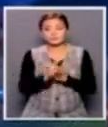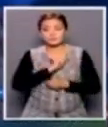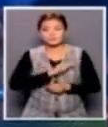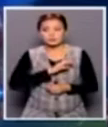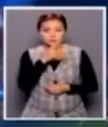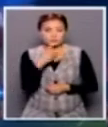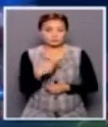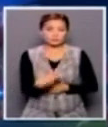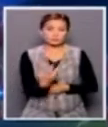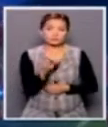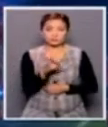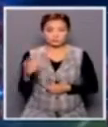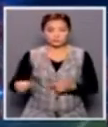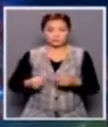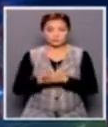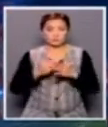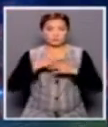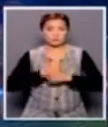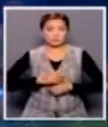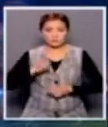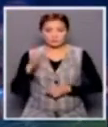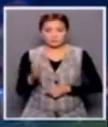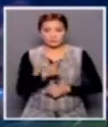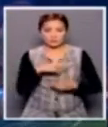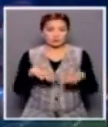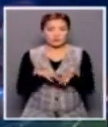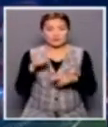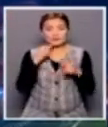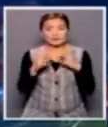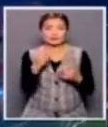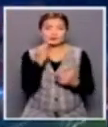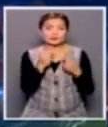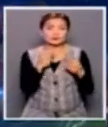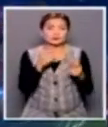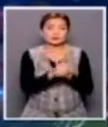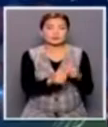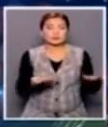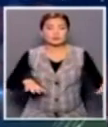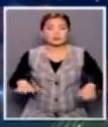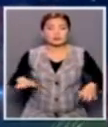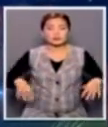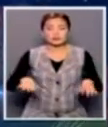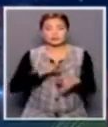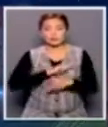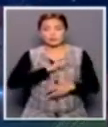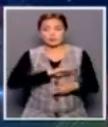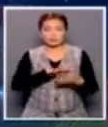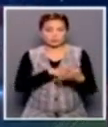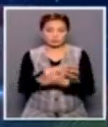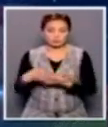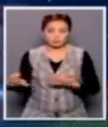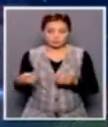жұмыс уақыты 22:00-ге дейін қысқарады. Ал жабық азық-түлік пен азық-түлік емес базарлардың жалпы жұмыс жасау